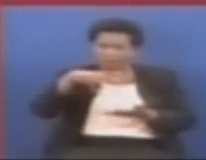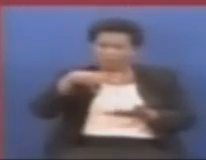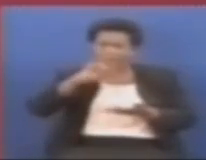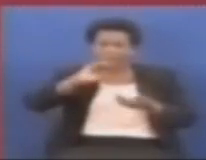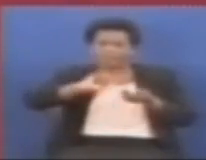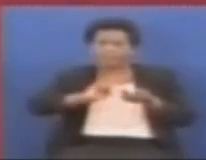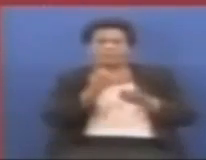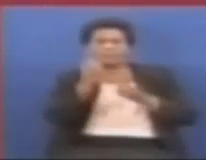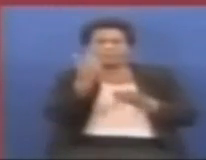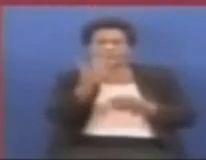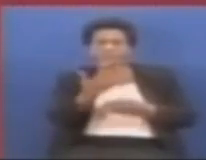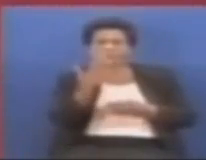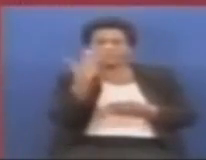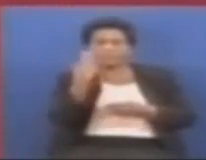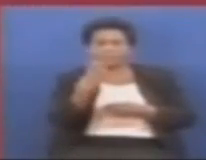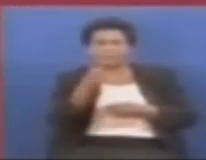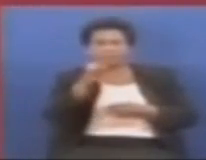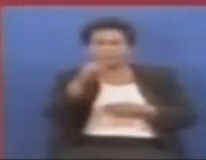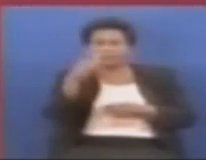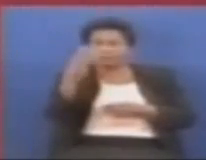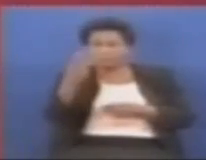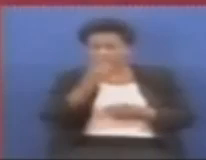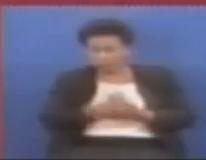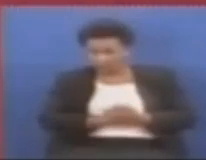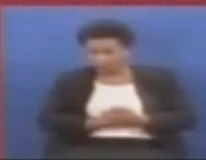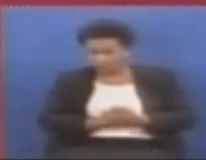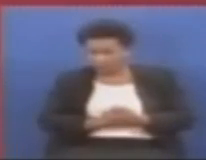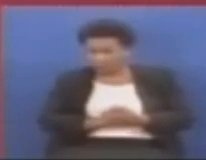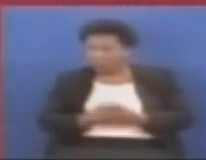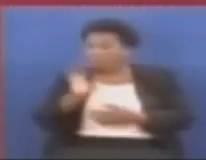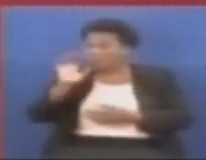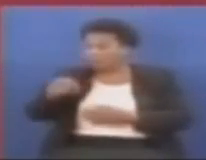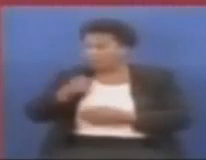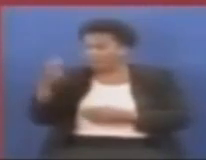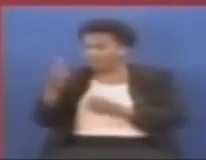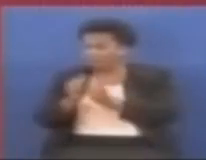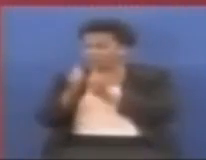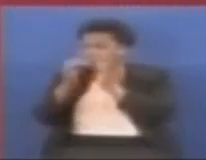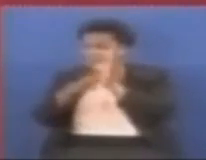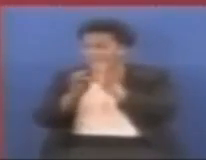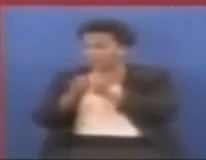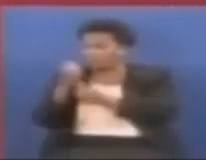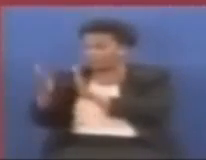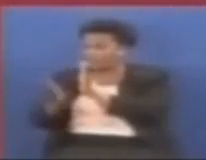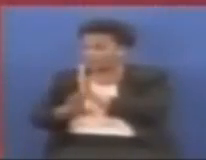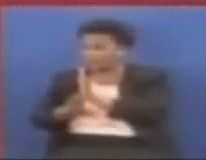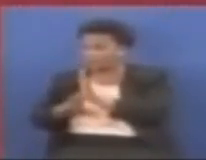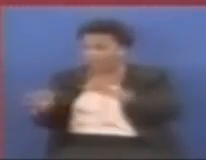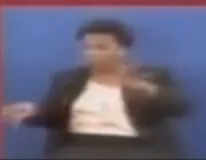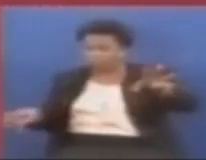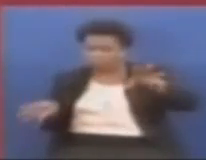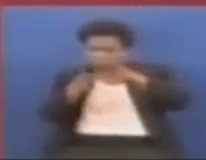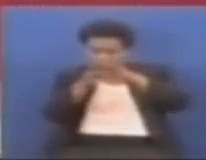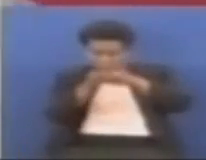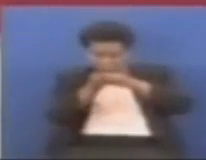milioni 53.3. Vile vile katika mwaka wa fedha 2018-19 jumla ya